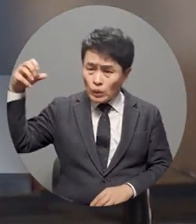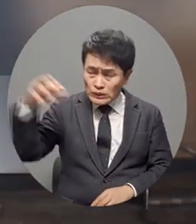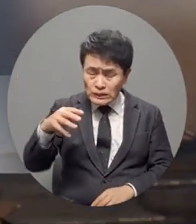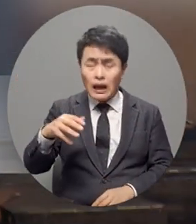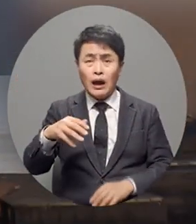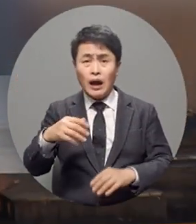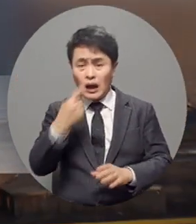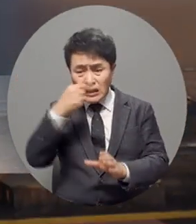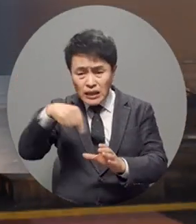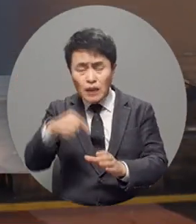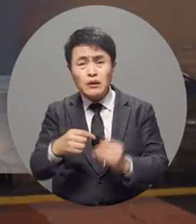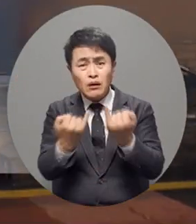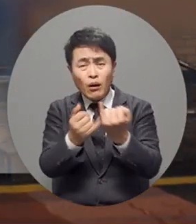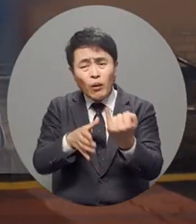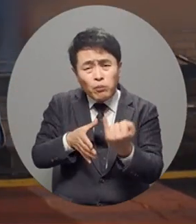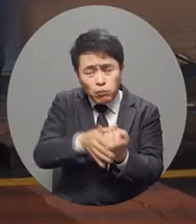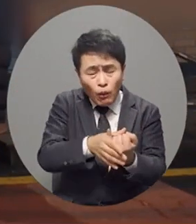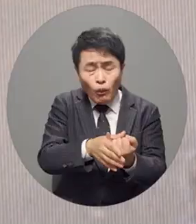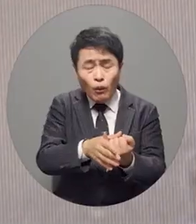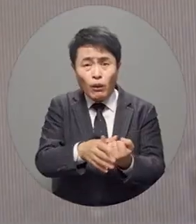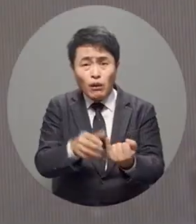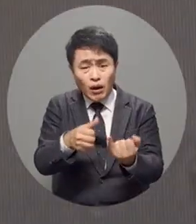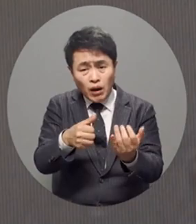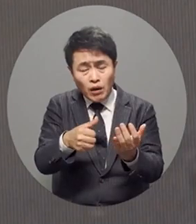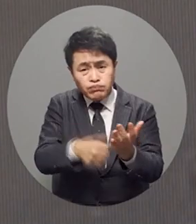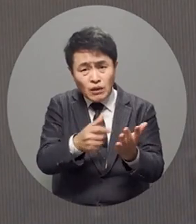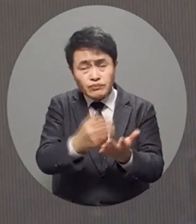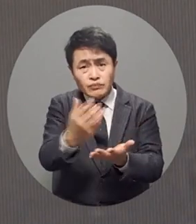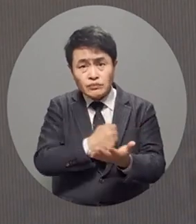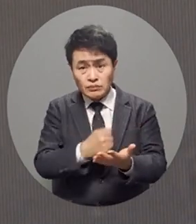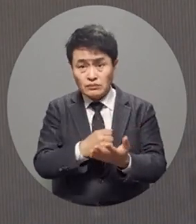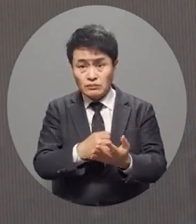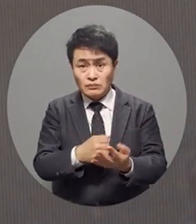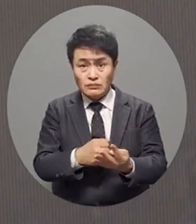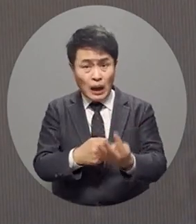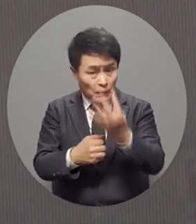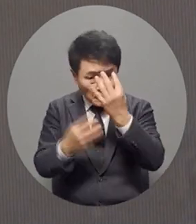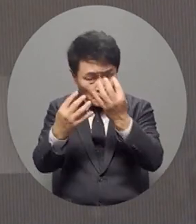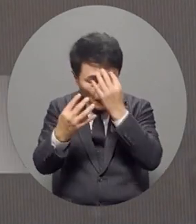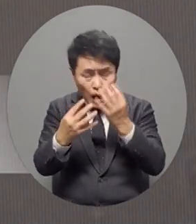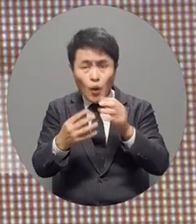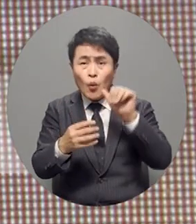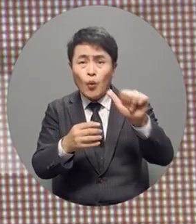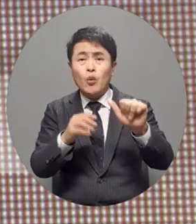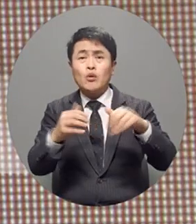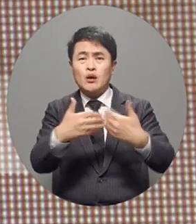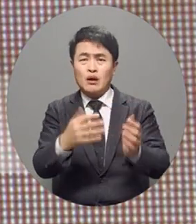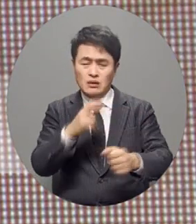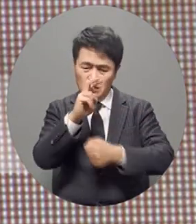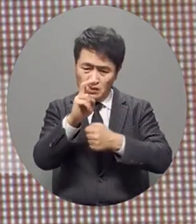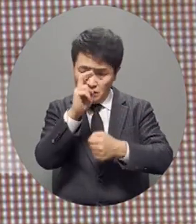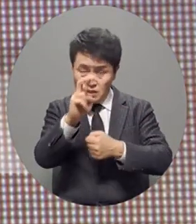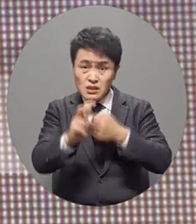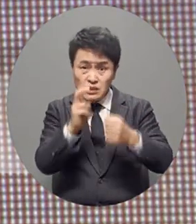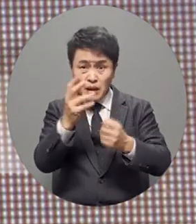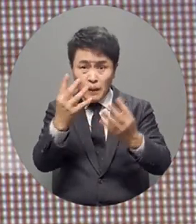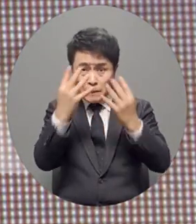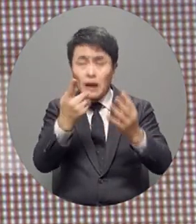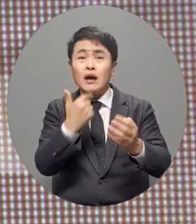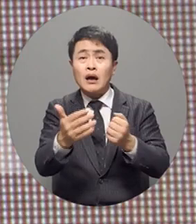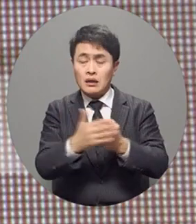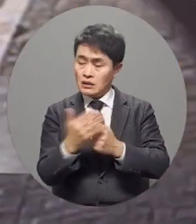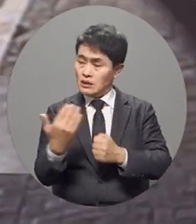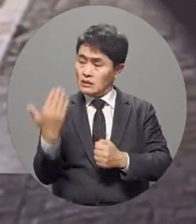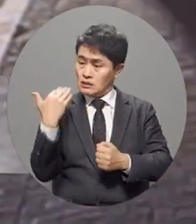살해하고 금품을 훔친 혐의도 받고 있습니다. 전과 5범 이상으로 수감기간만 총 20년에 달하는데 가장 최근에는